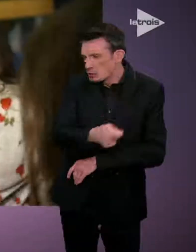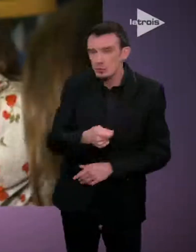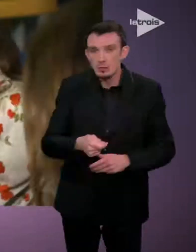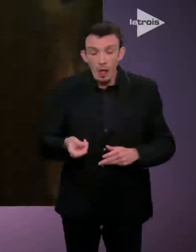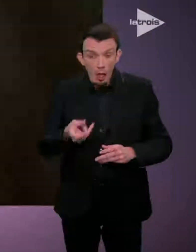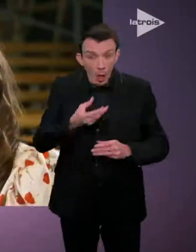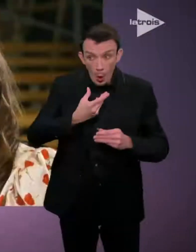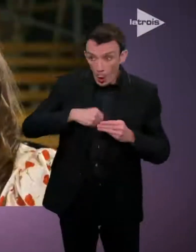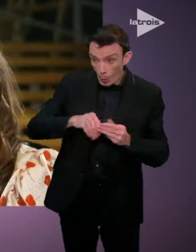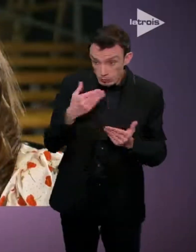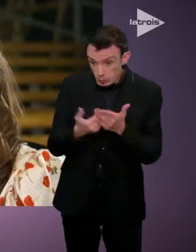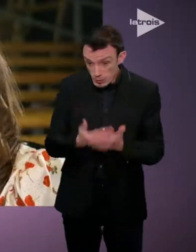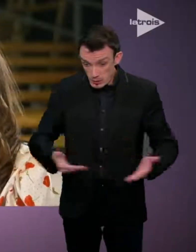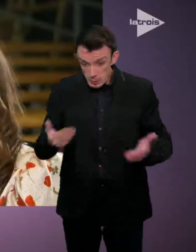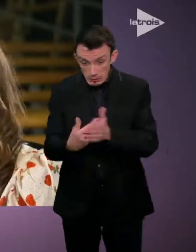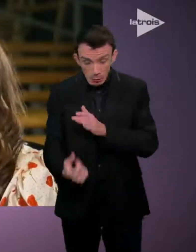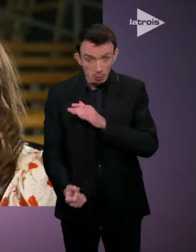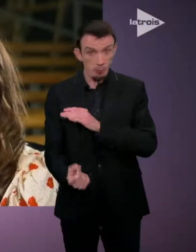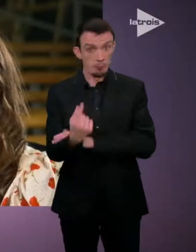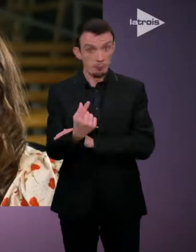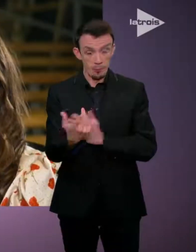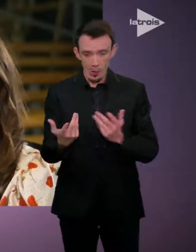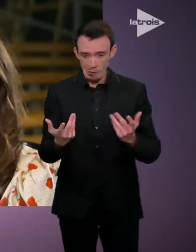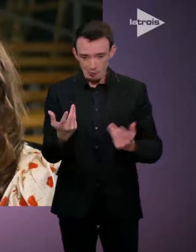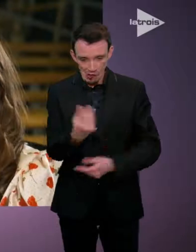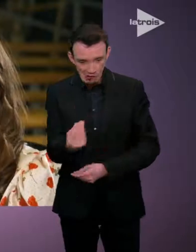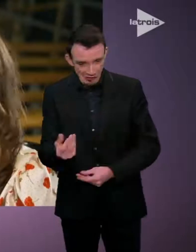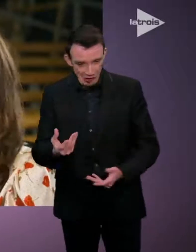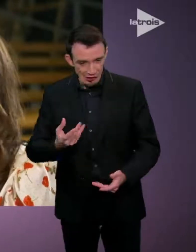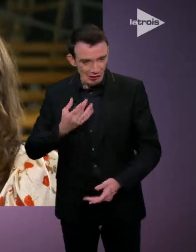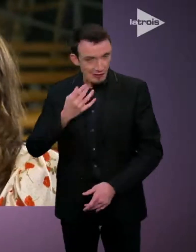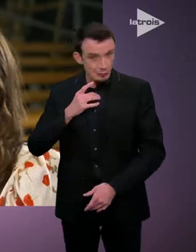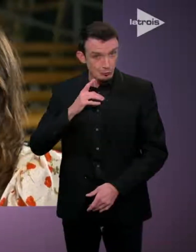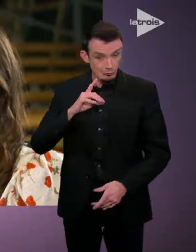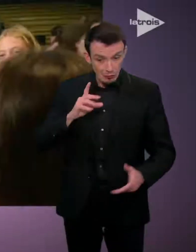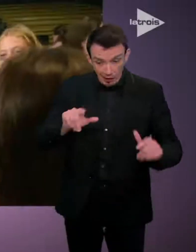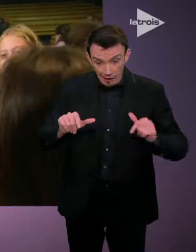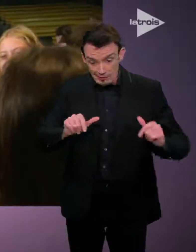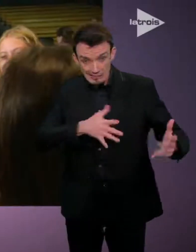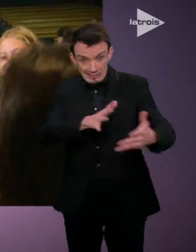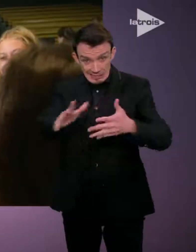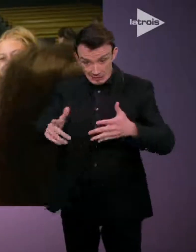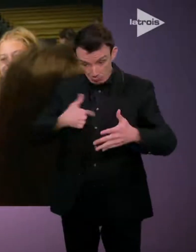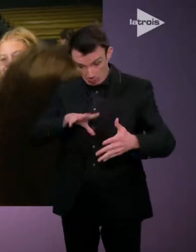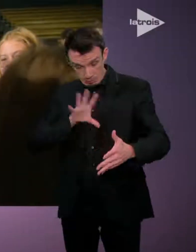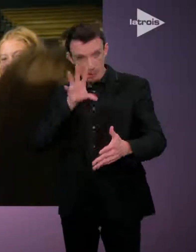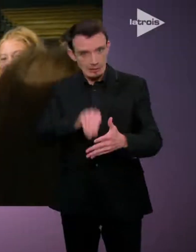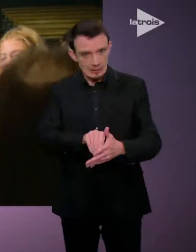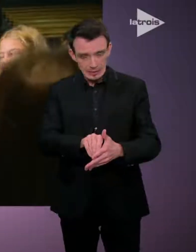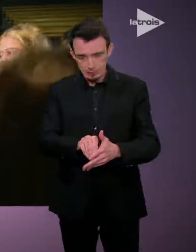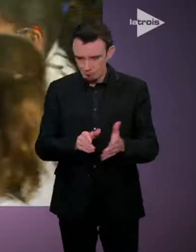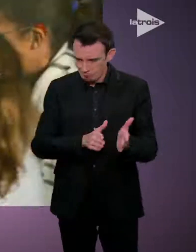propose une opportunité pareille de pouvoir faire une chanson avec des enfants en langue des signes, je plonge, quoi.